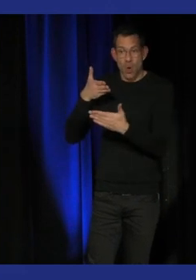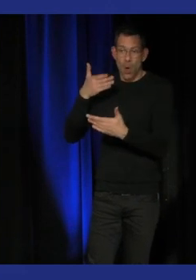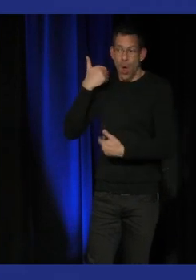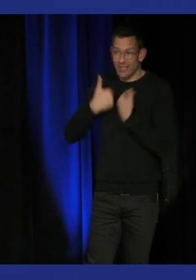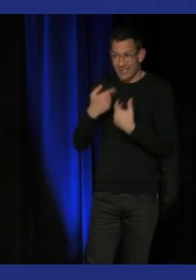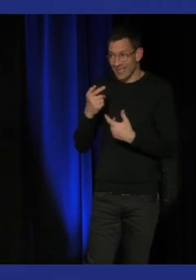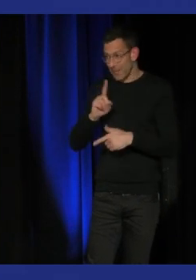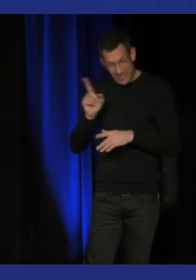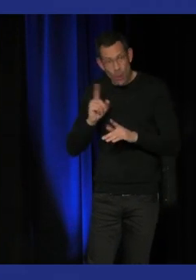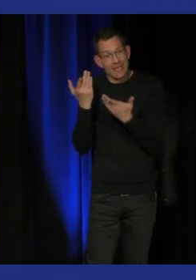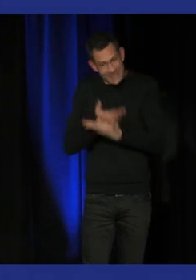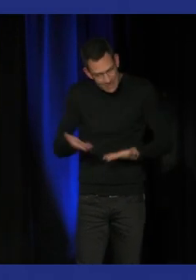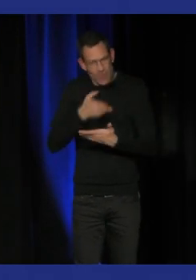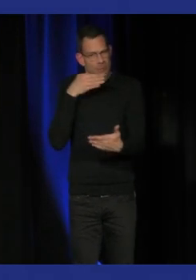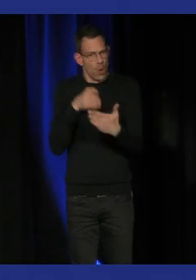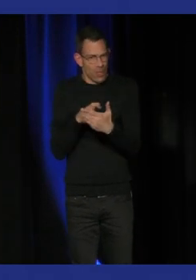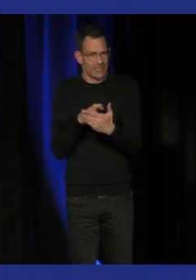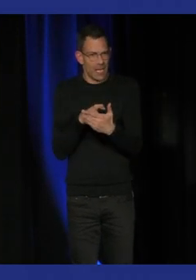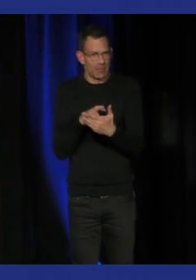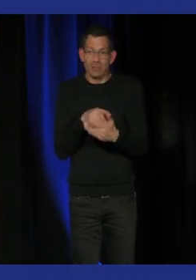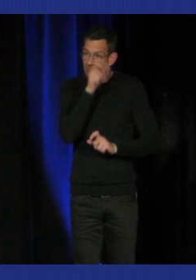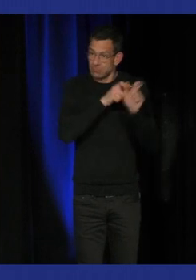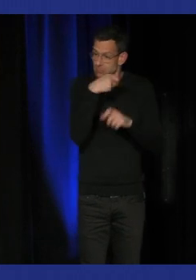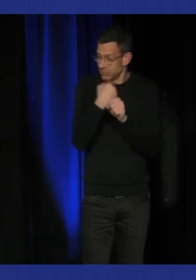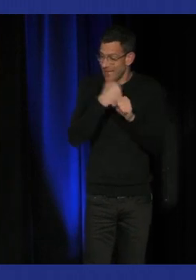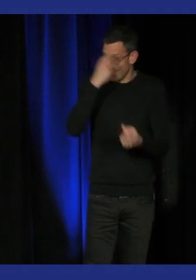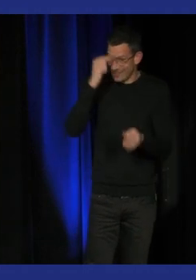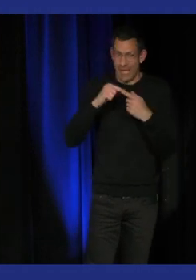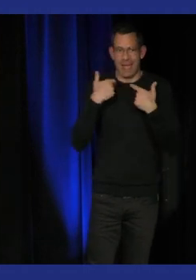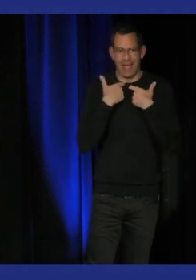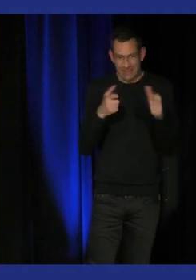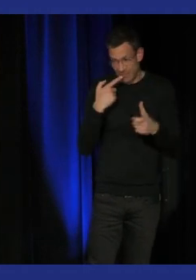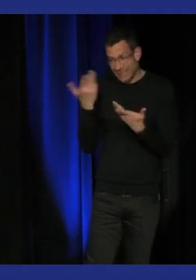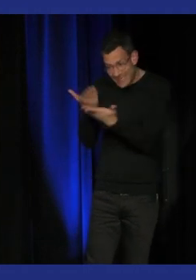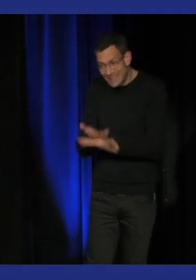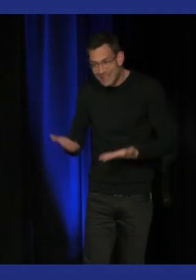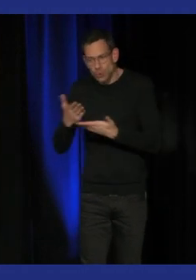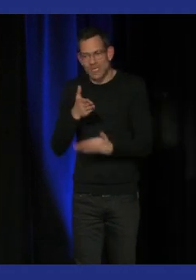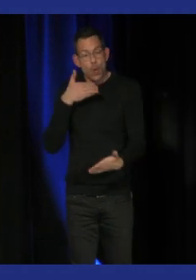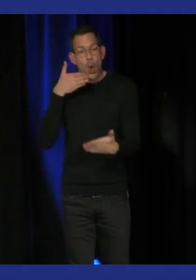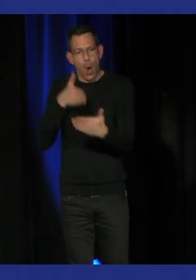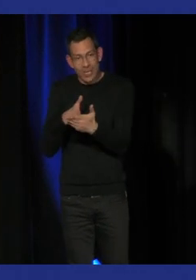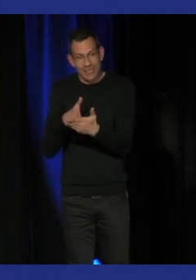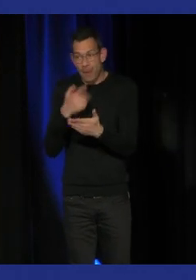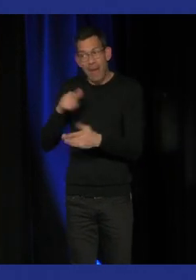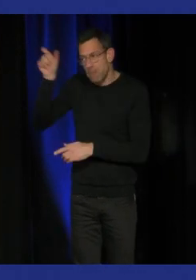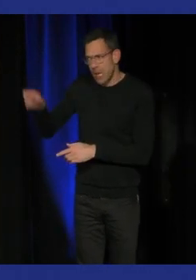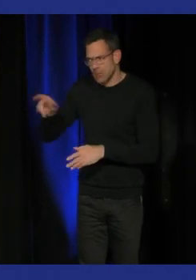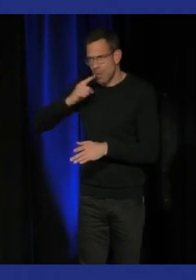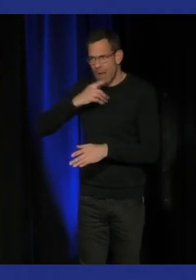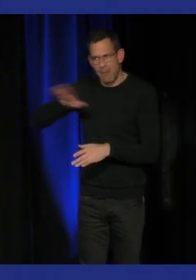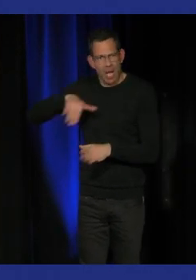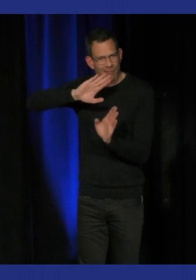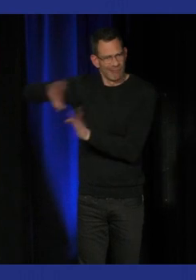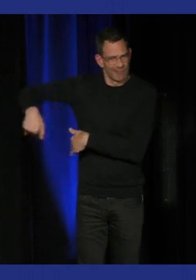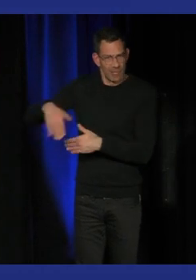de handicap, puisque je suis avec des gens qui agissent pour l'accessibilité. Et le fait de parler de situation de handicap, ils cherchent les barrières. Et donc, ils